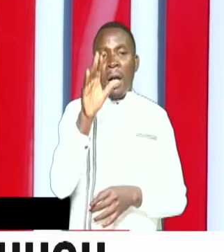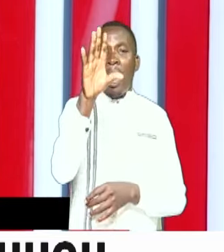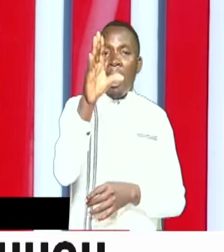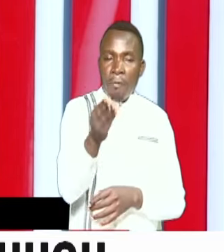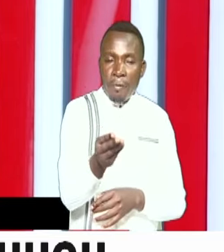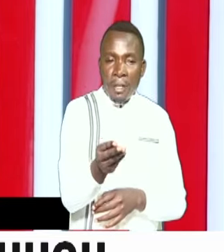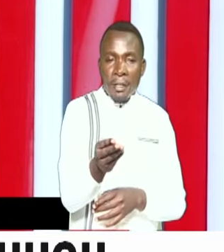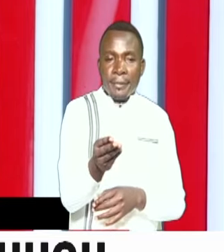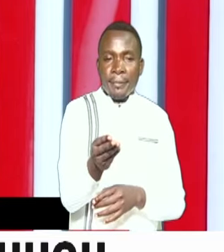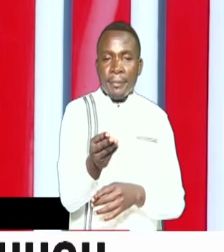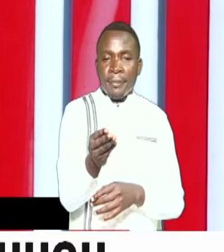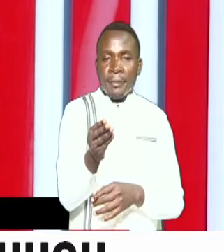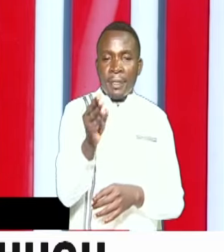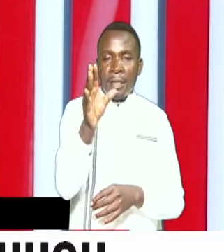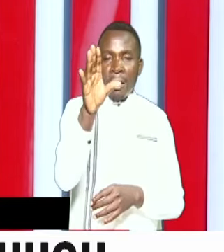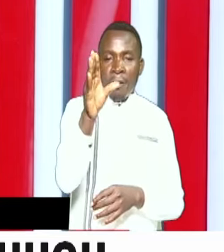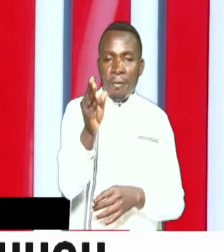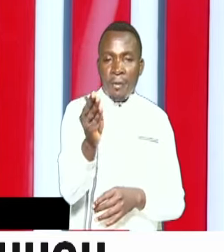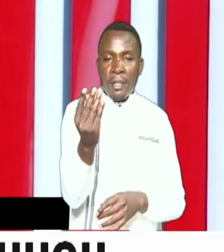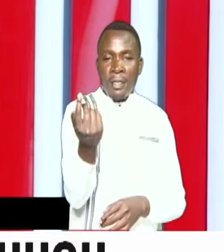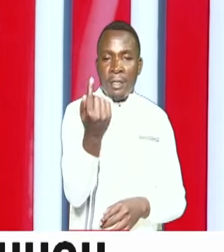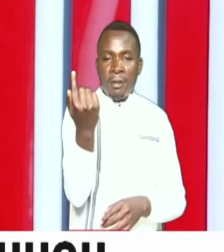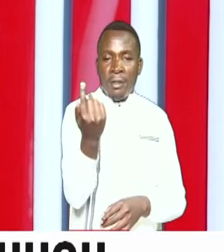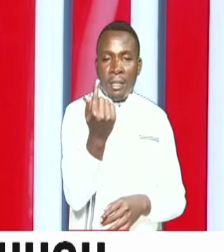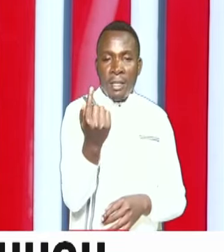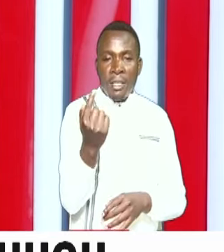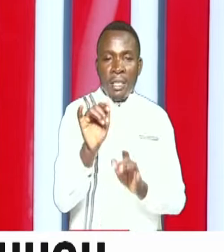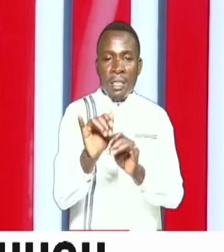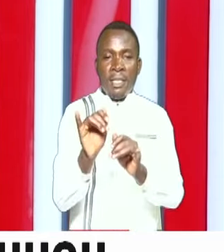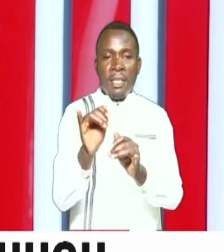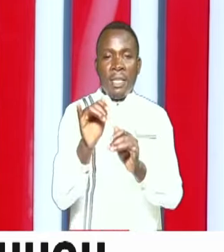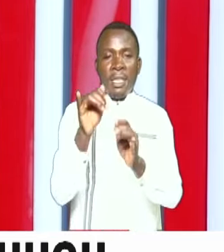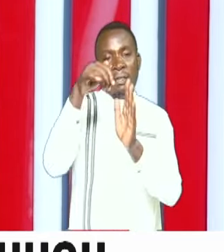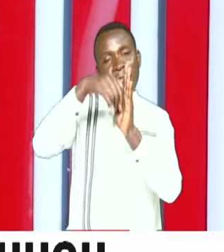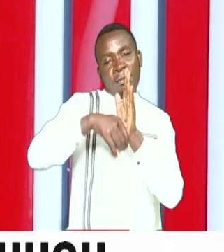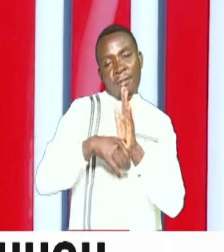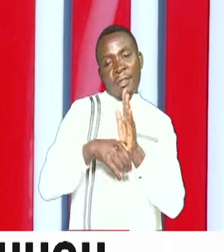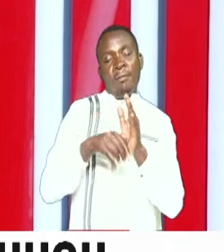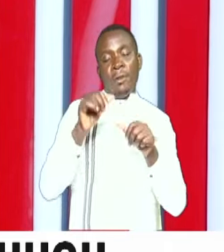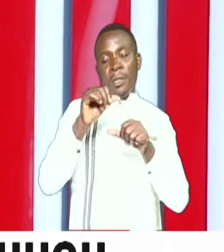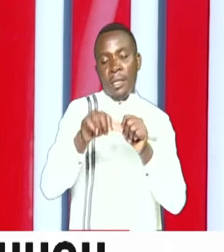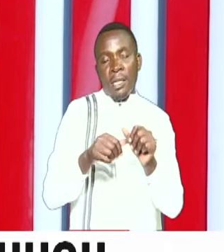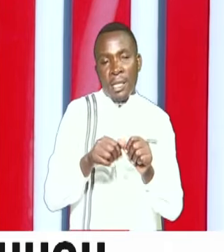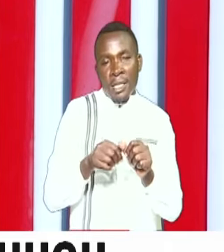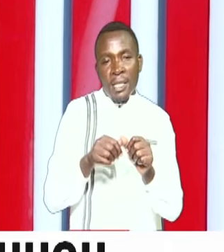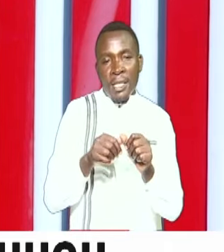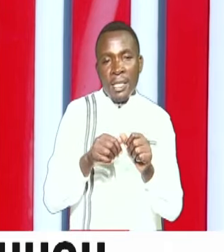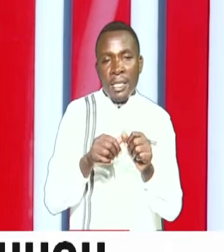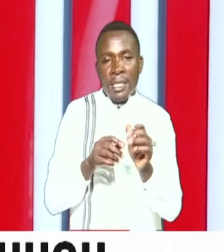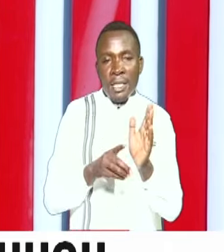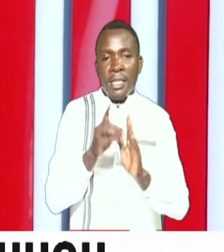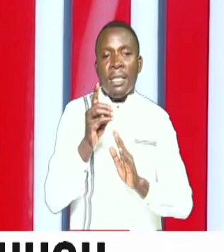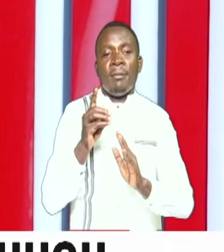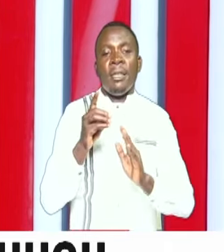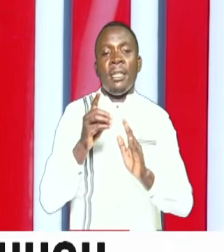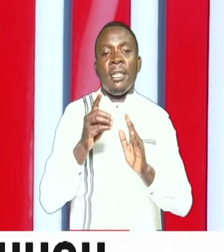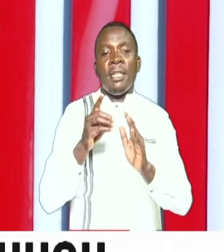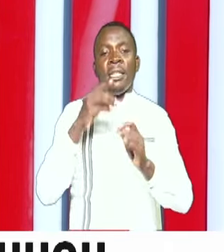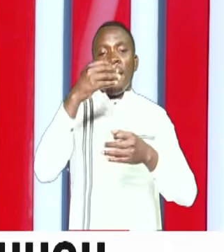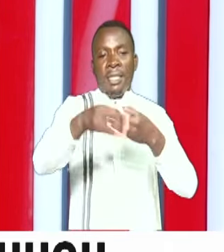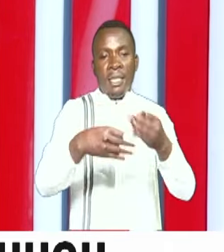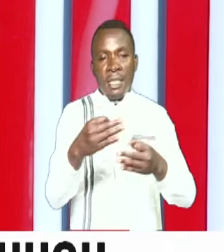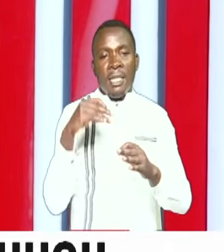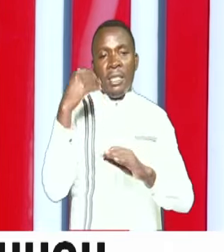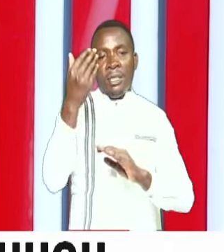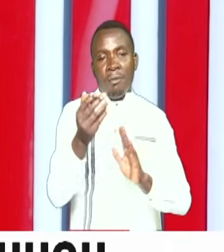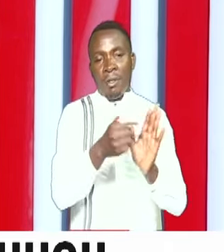Afrika niyo yabaye nka isigara inyuma mu bijyanye n'iterambere ry'inganda nyuma yuko bigaragaye ko